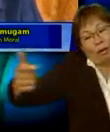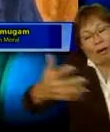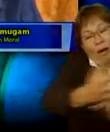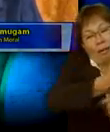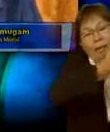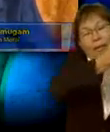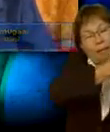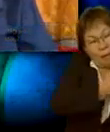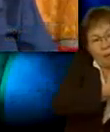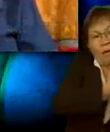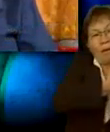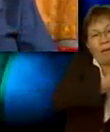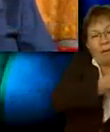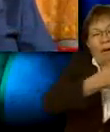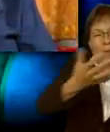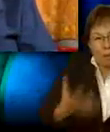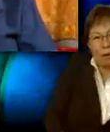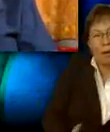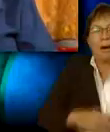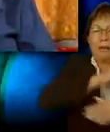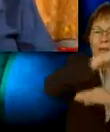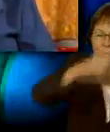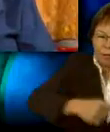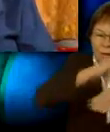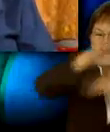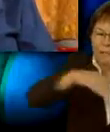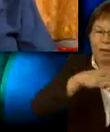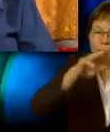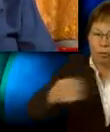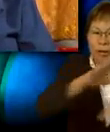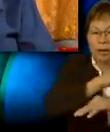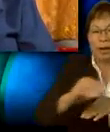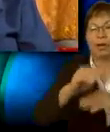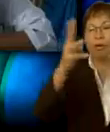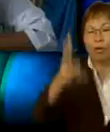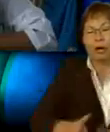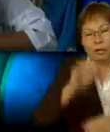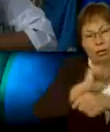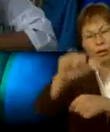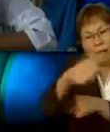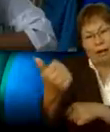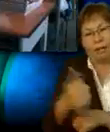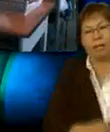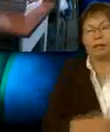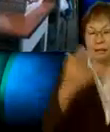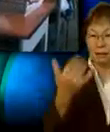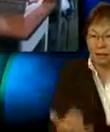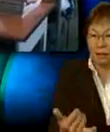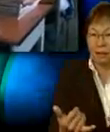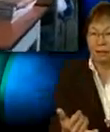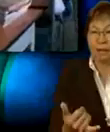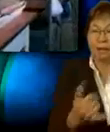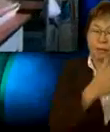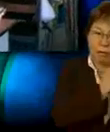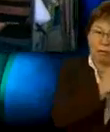yang mengambil berat tentang para murid dan juga warga sekolah yang lain. Pada masa kini, peranan sekolah